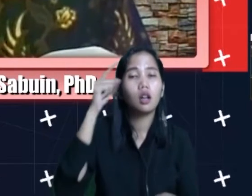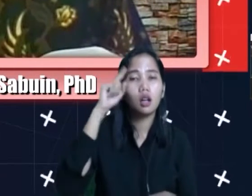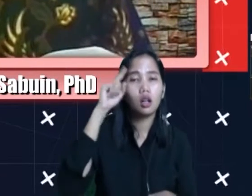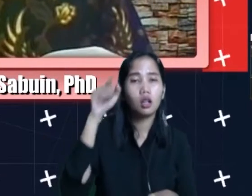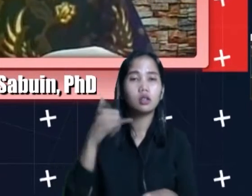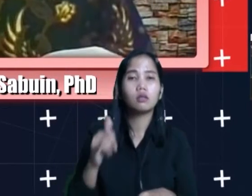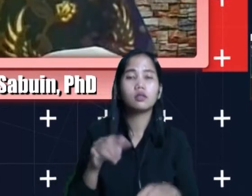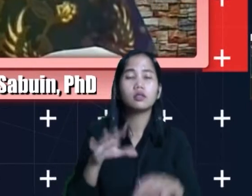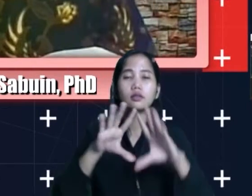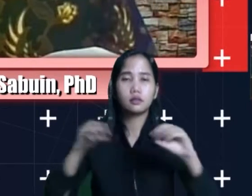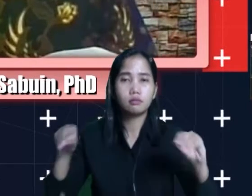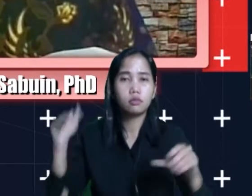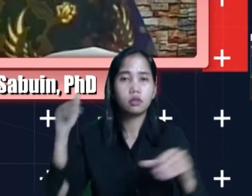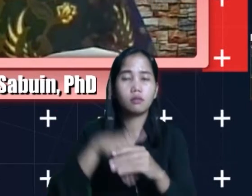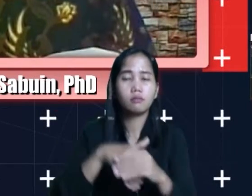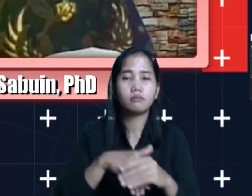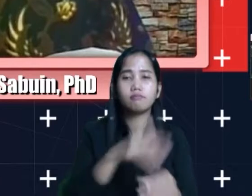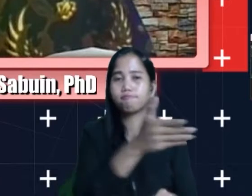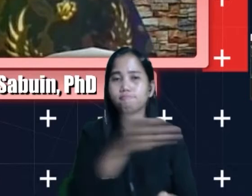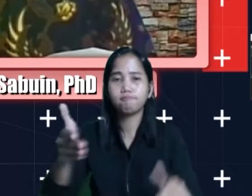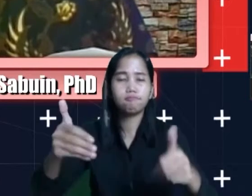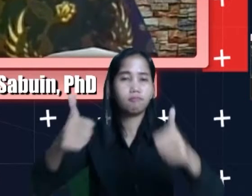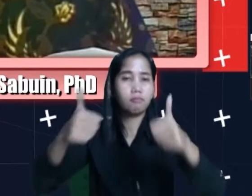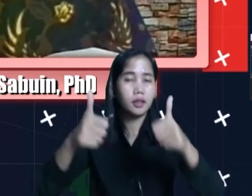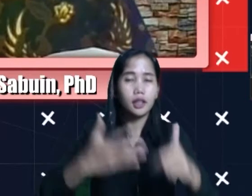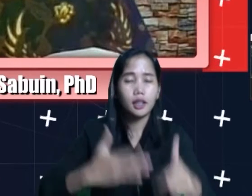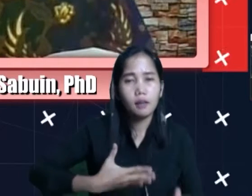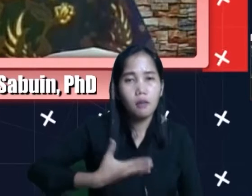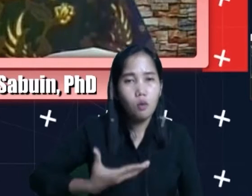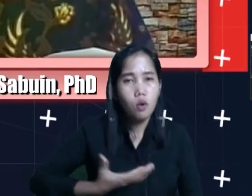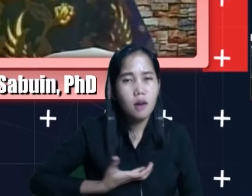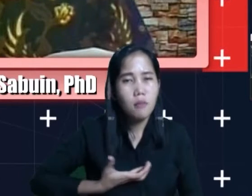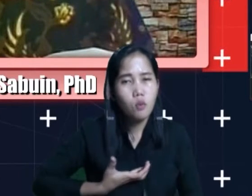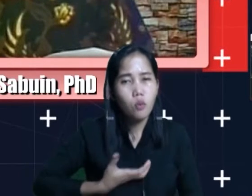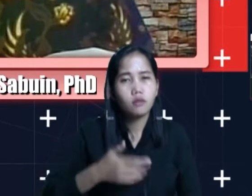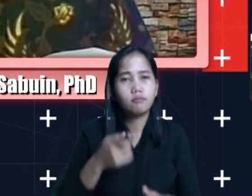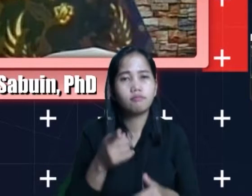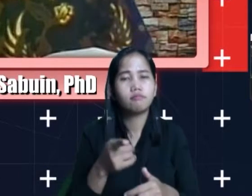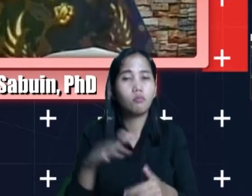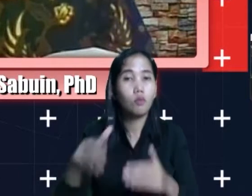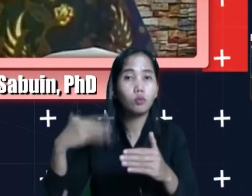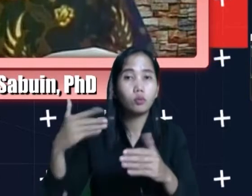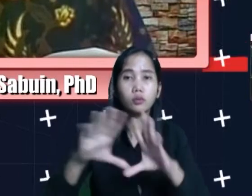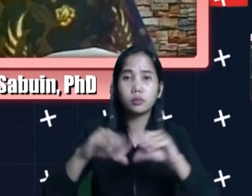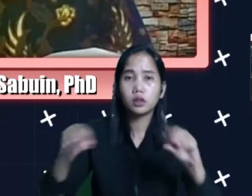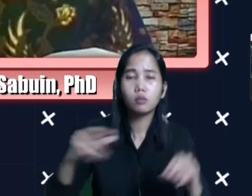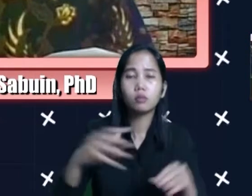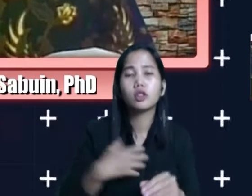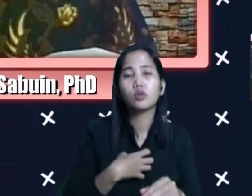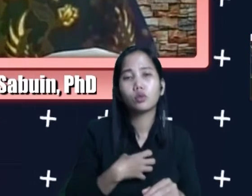ini? Ayat ini mengatakan kerjakanlah keselamatanmu dengan takut dan